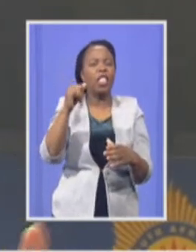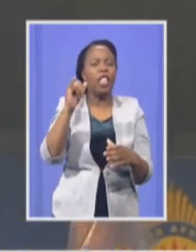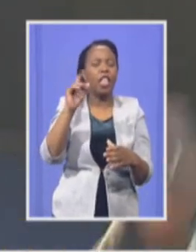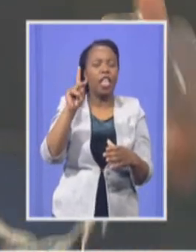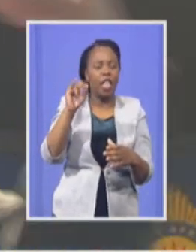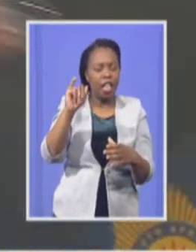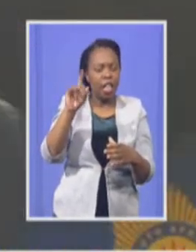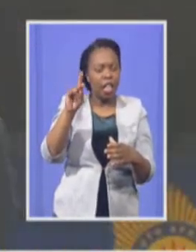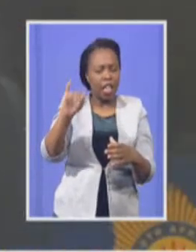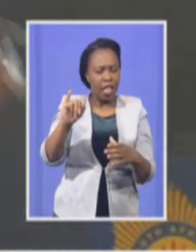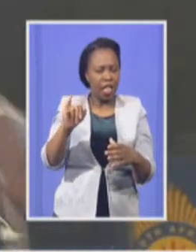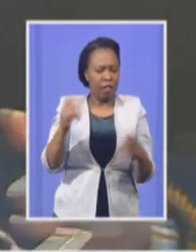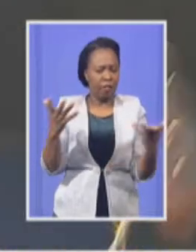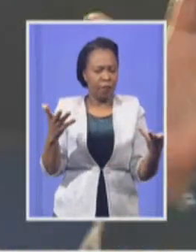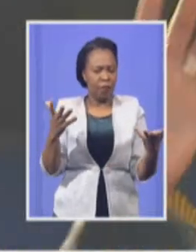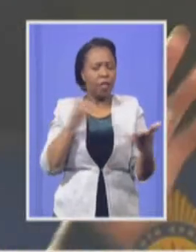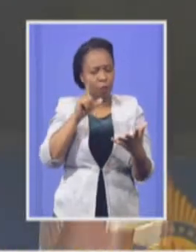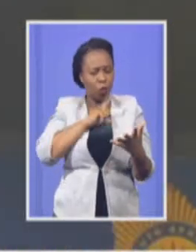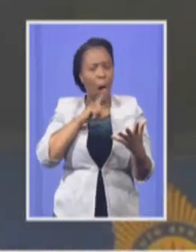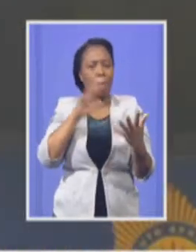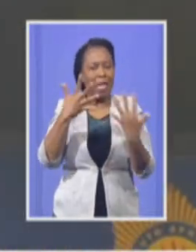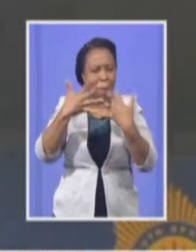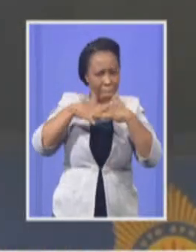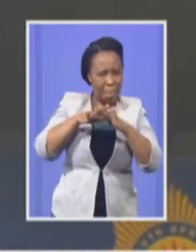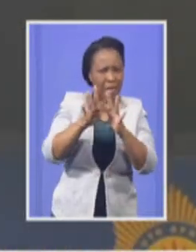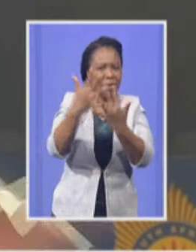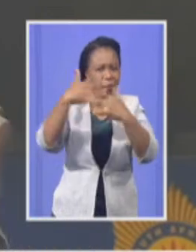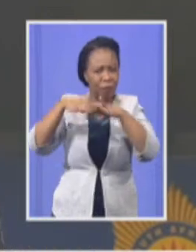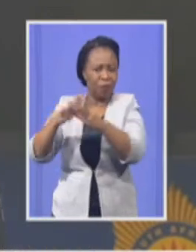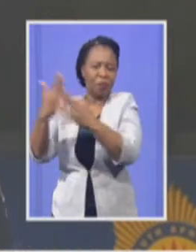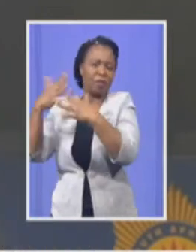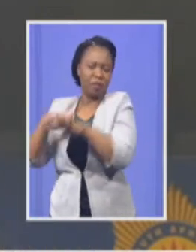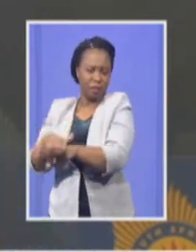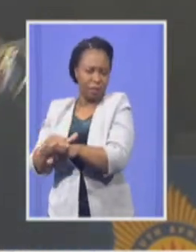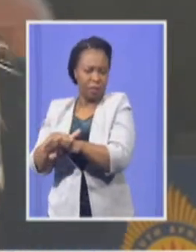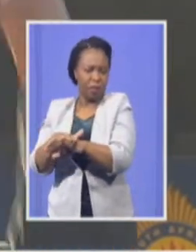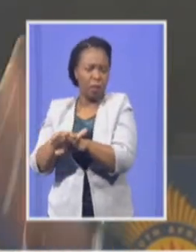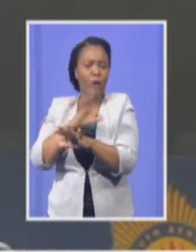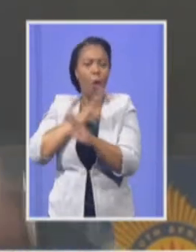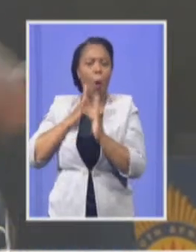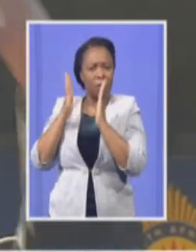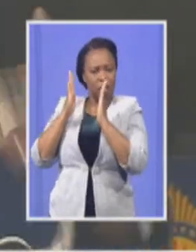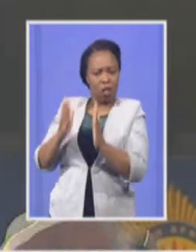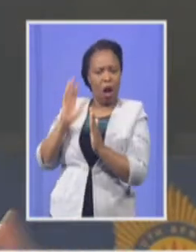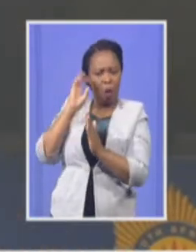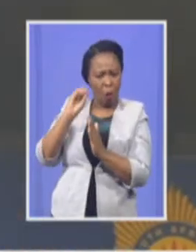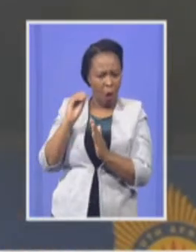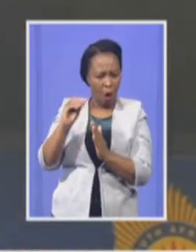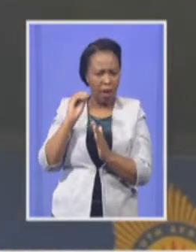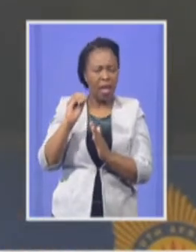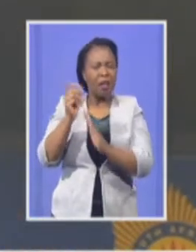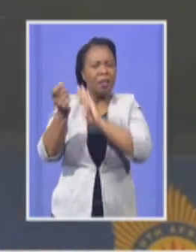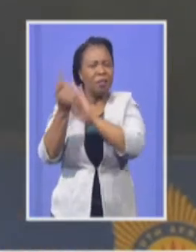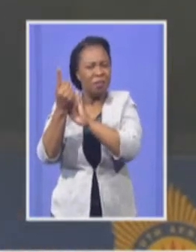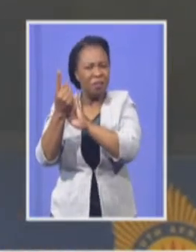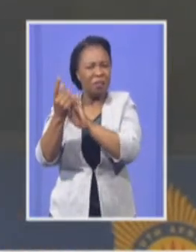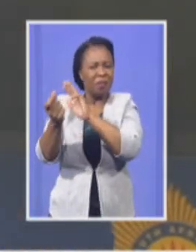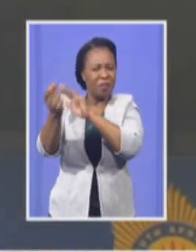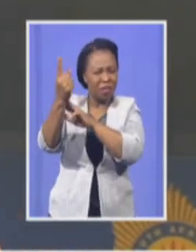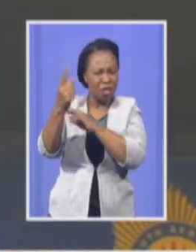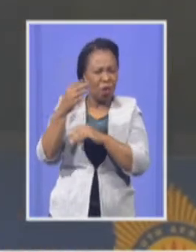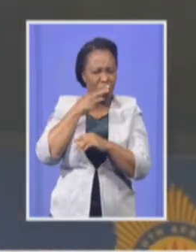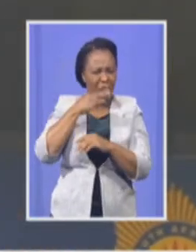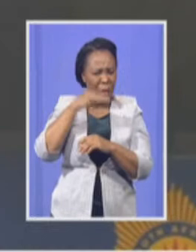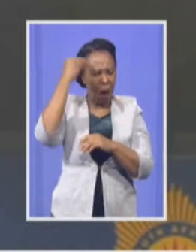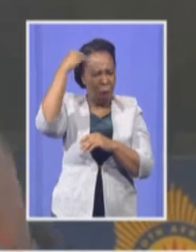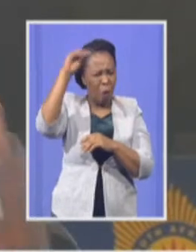yingakho kufanele amaphoyisa siwamikse ukhomishini ukhona kunento elokhu iqhamuka njalo khomishini ukuthi amaphoyisa akafanele